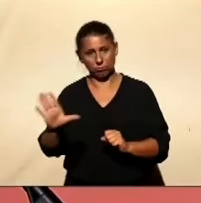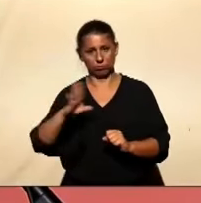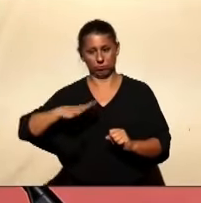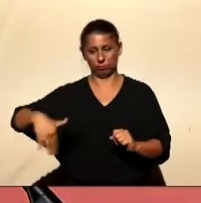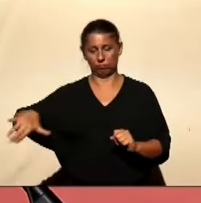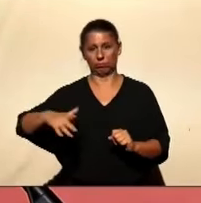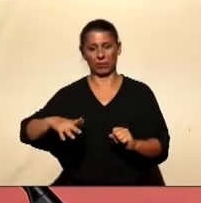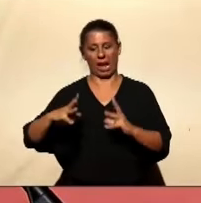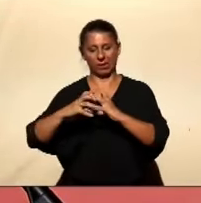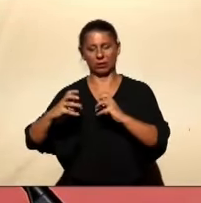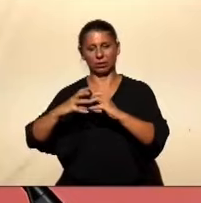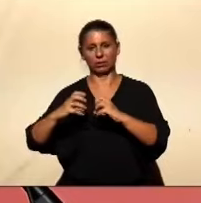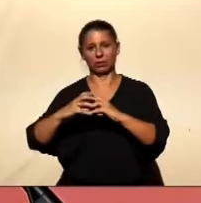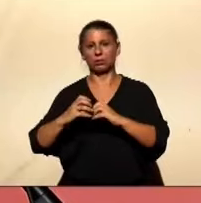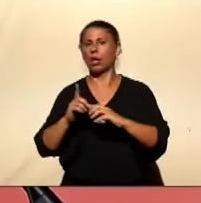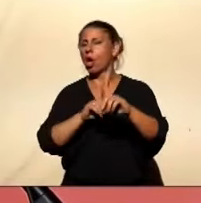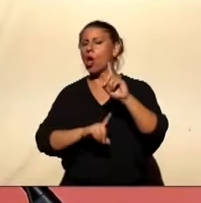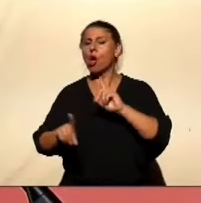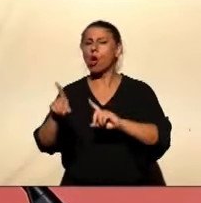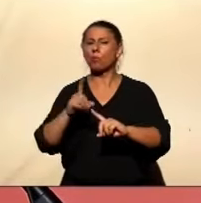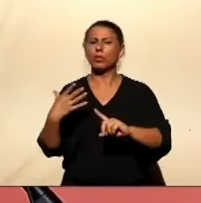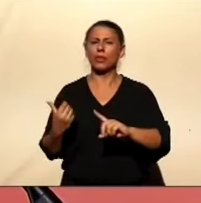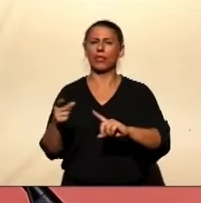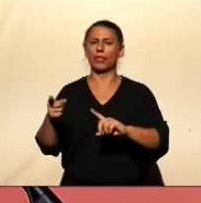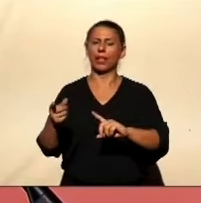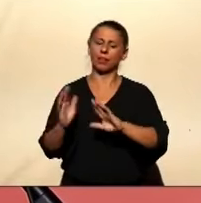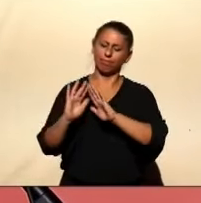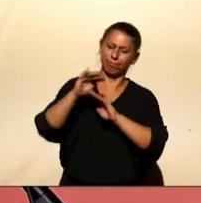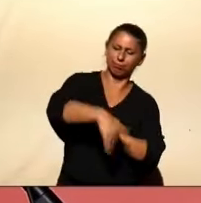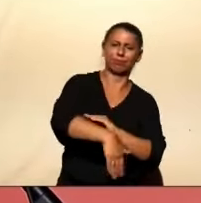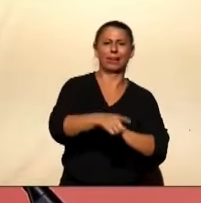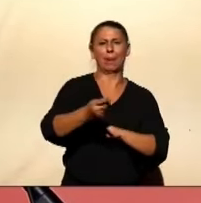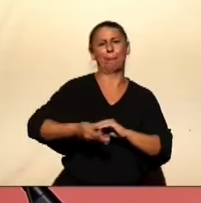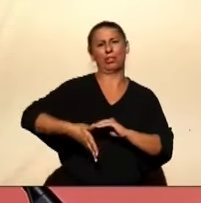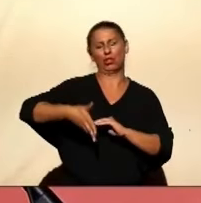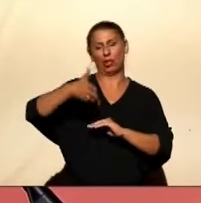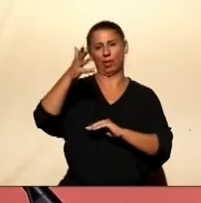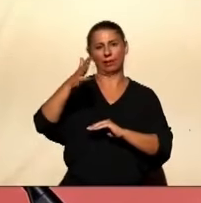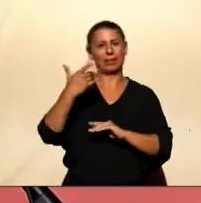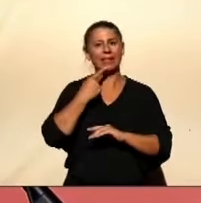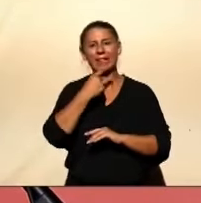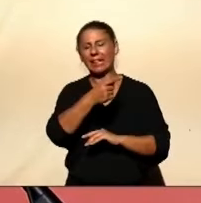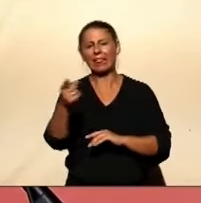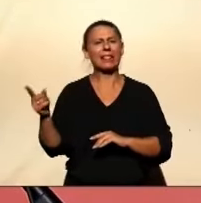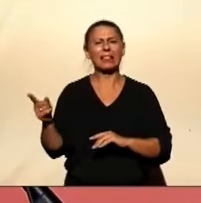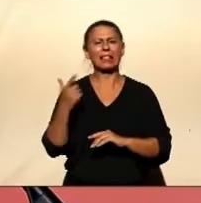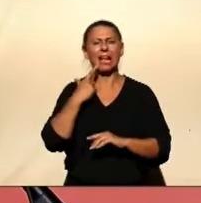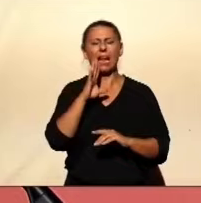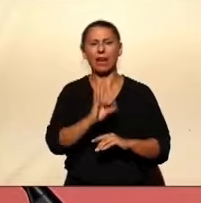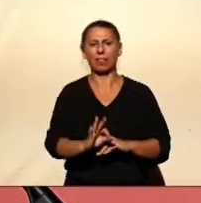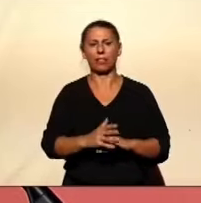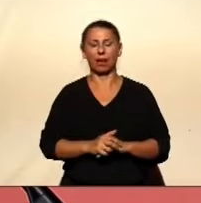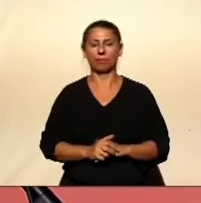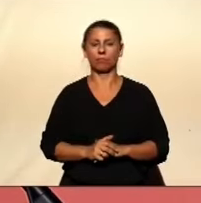ότι τσακώνονται για το ποιος θα ρίξει δίθεν το Μητσοτάκι. Γιατί δεν λένε την αλήθεια?